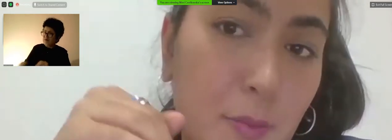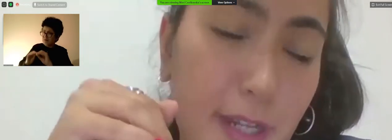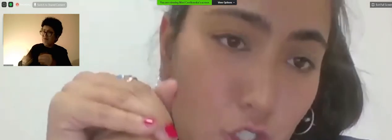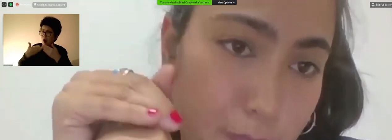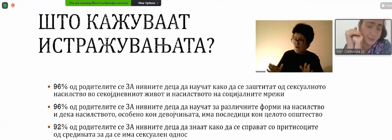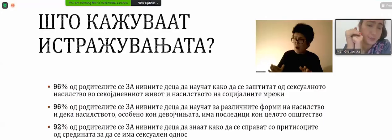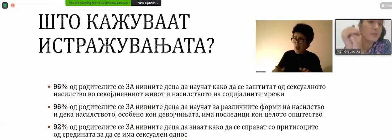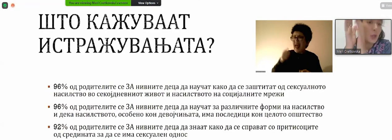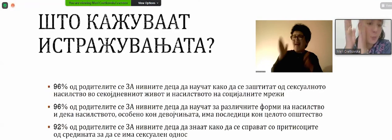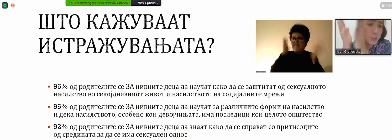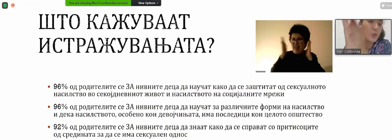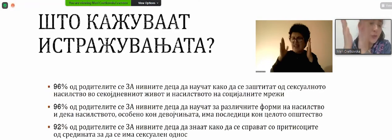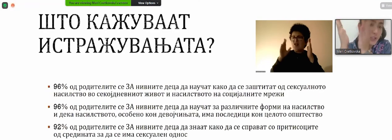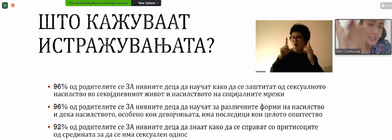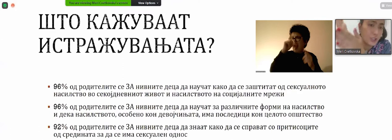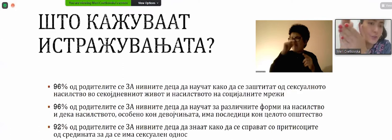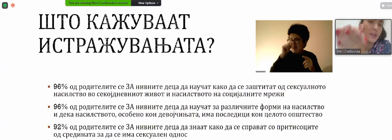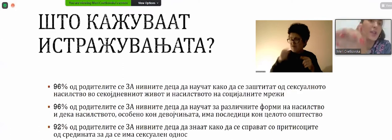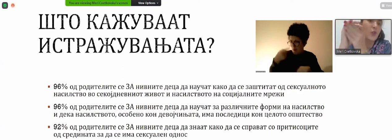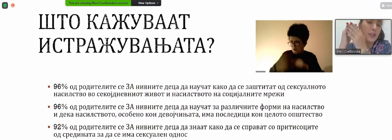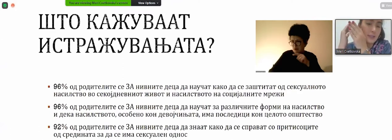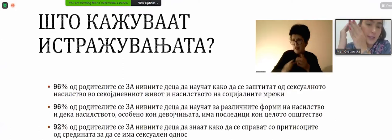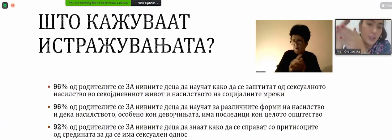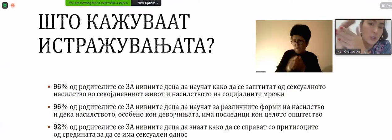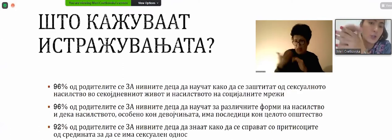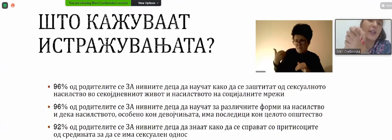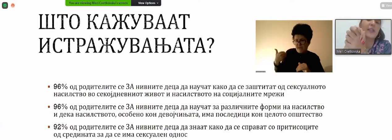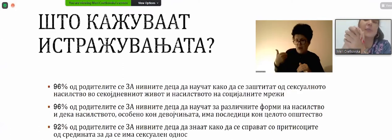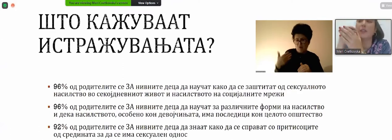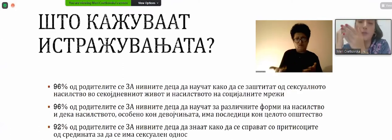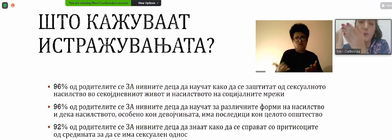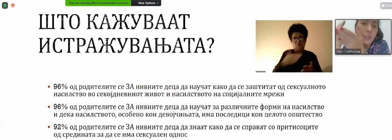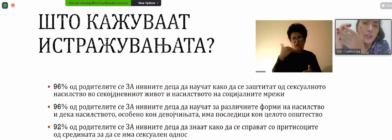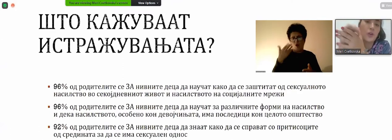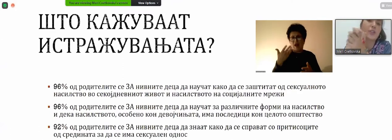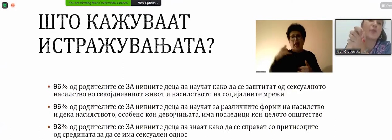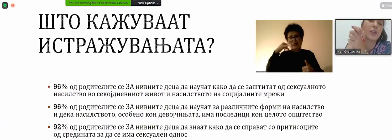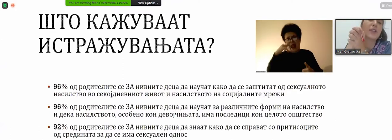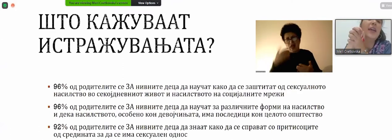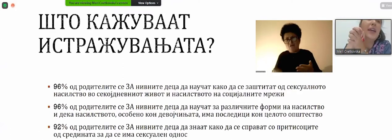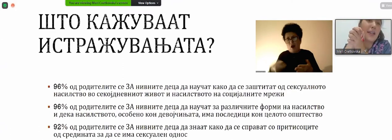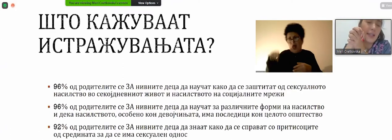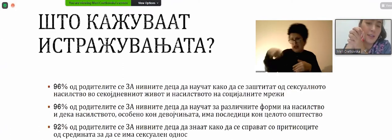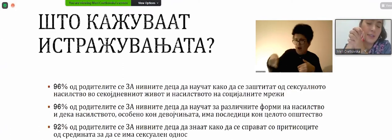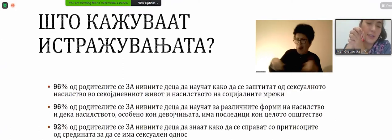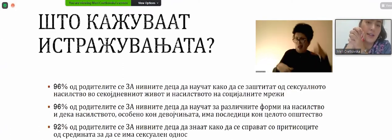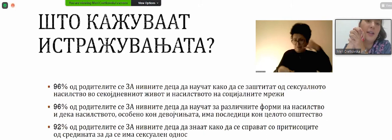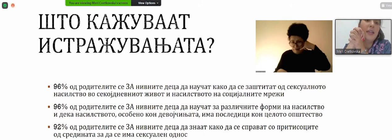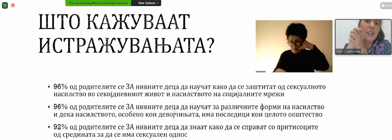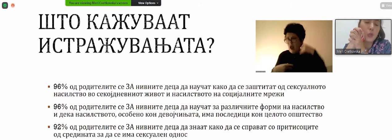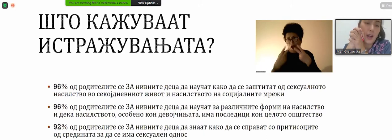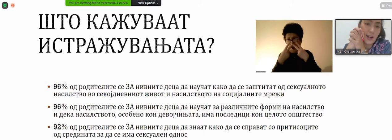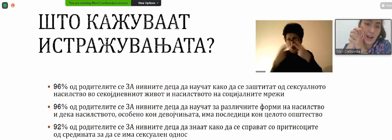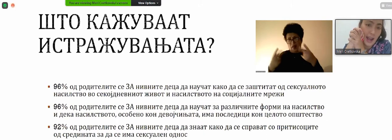социалните мрежи. Посебно во последно време и они на терен што го гледаме и телефоните кога ни дзвунат, гледаме дека